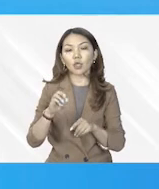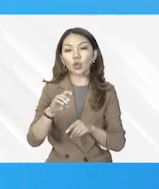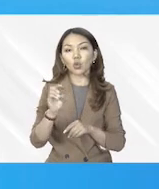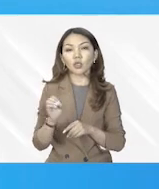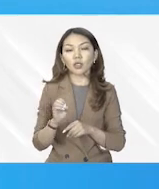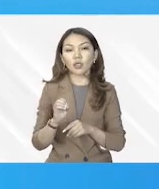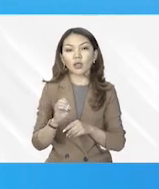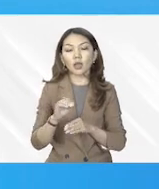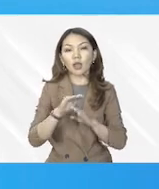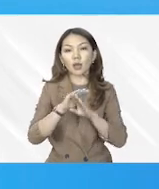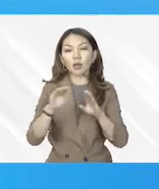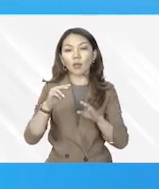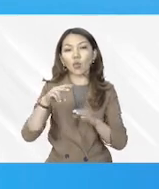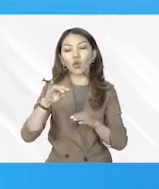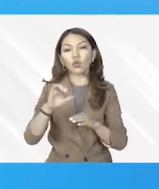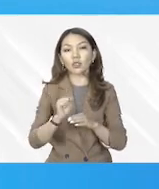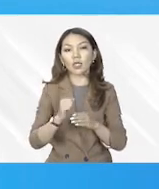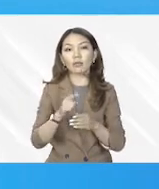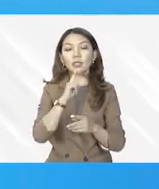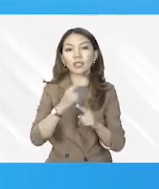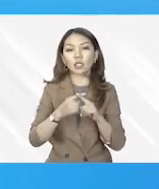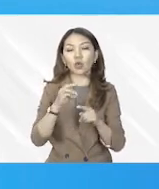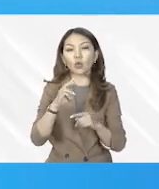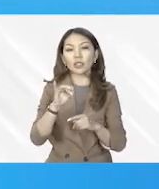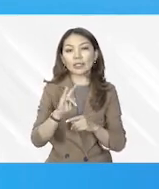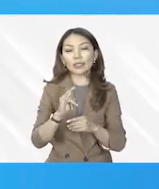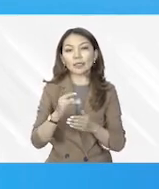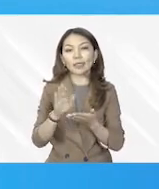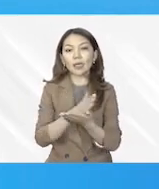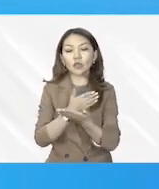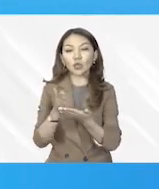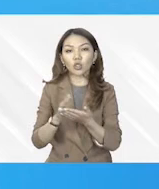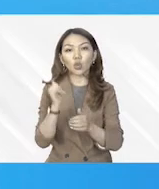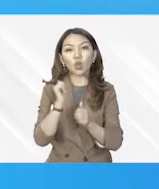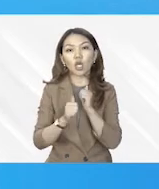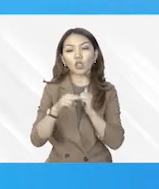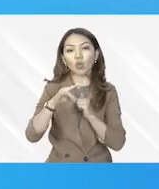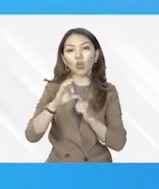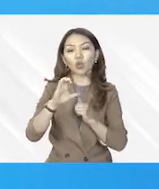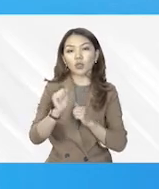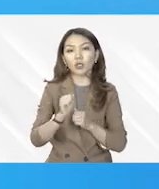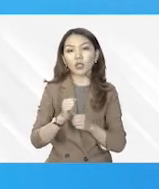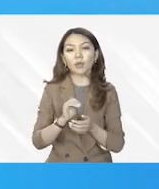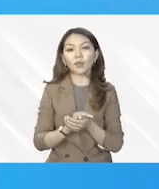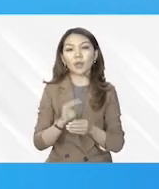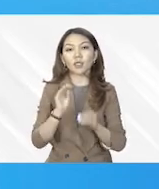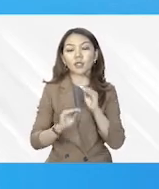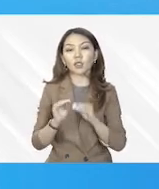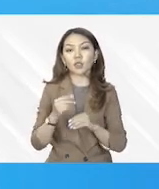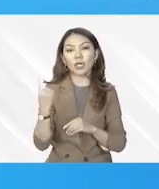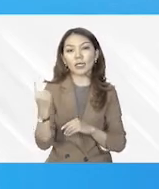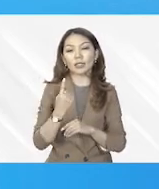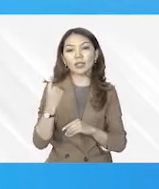клетки расходятся сестринские хроматиды – хромосомы. У каждого полюса образуется одинарный